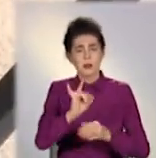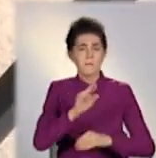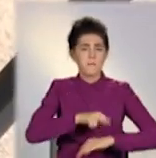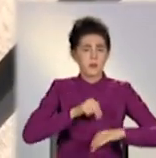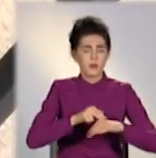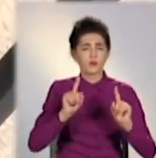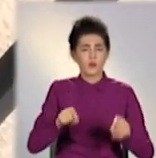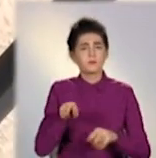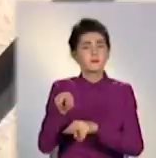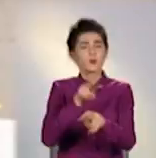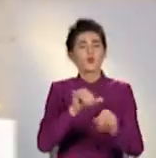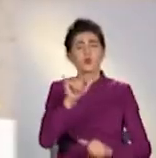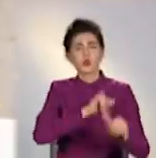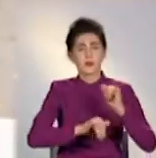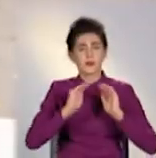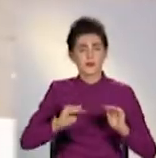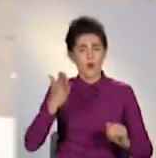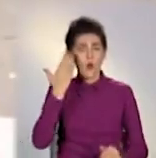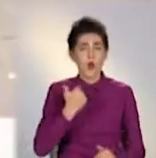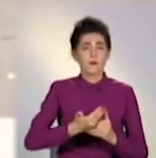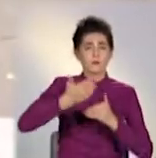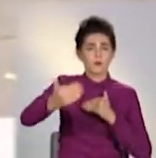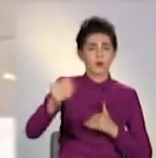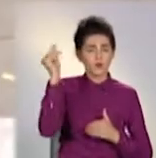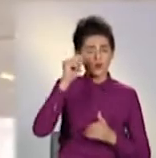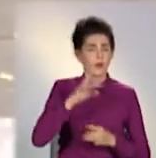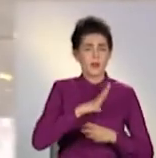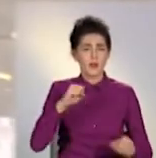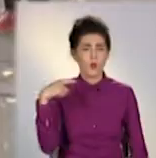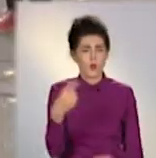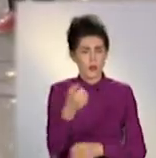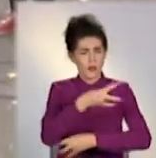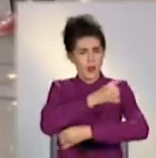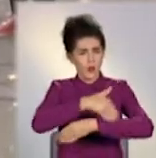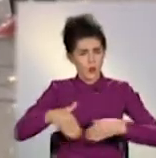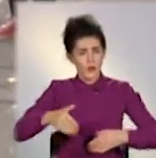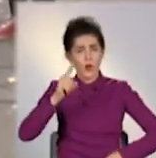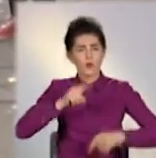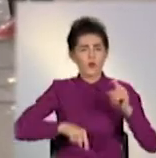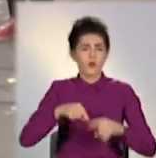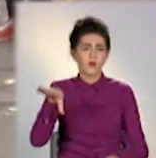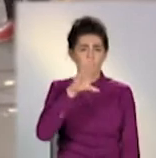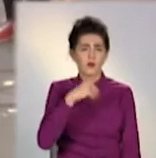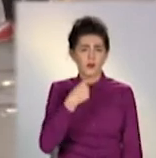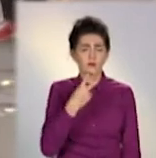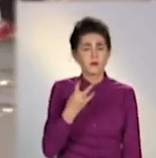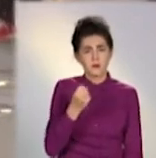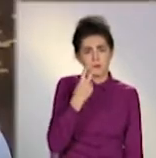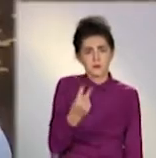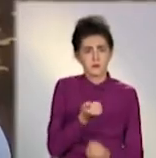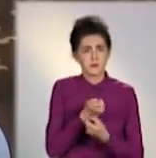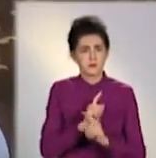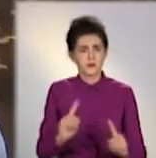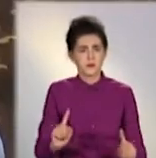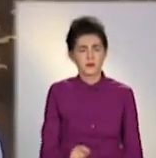Вони стежитимуть, аби підлітки під час дистанційних уроків не гуляли вулицею. Батьки ж до цього поставилися з насторогою.